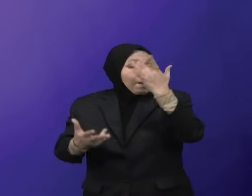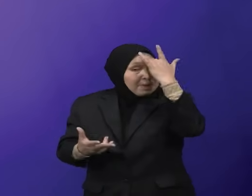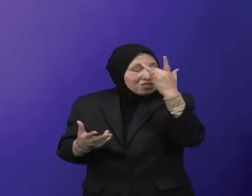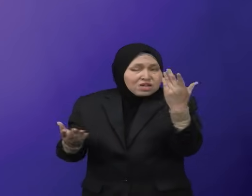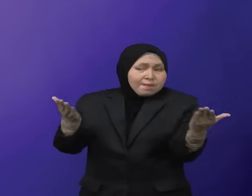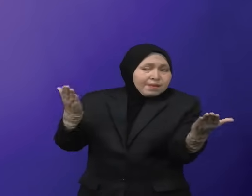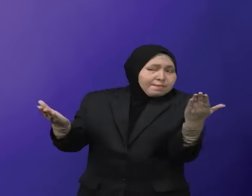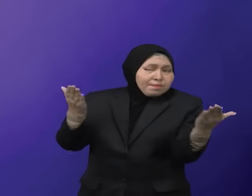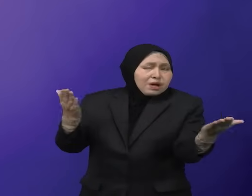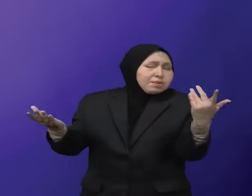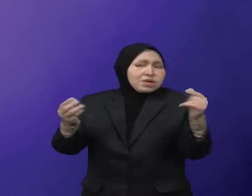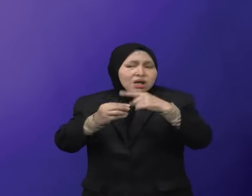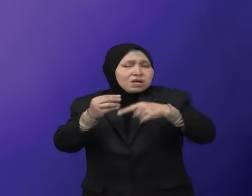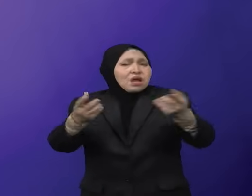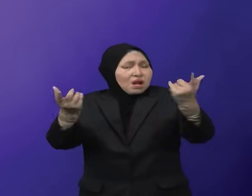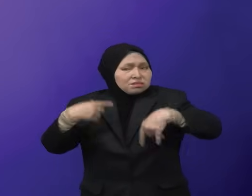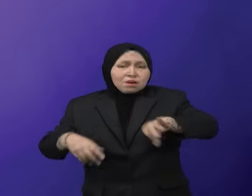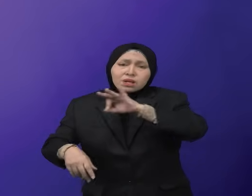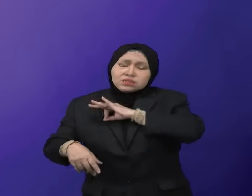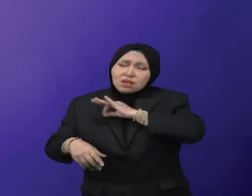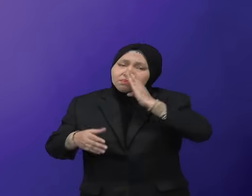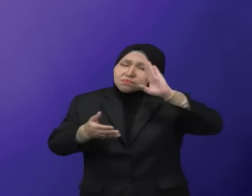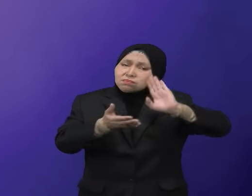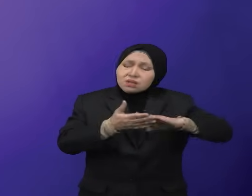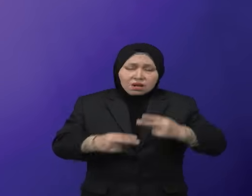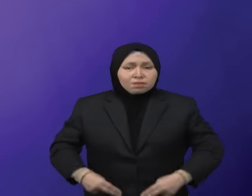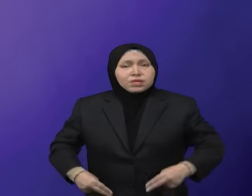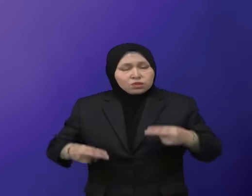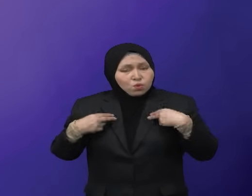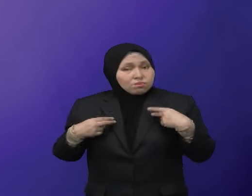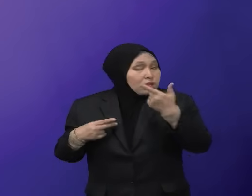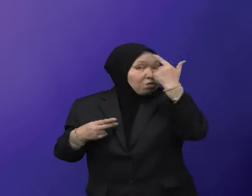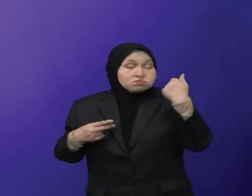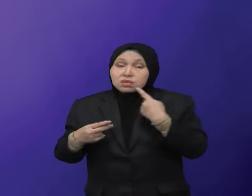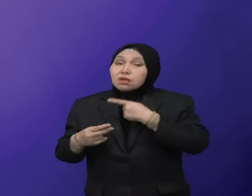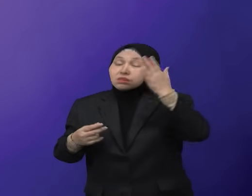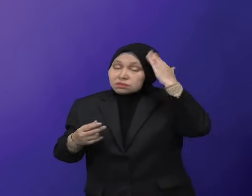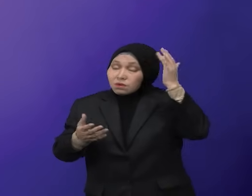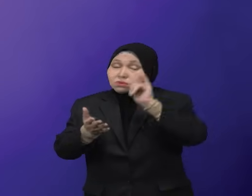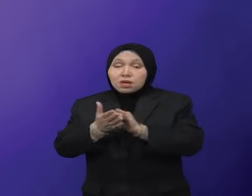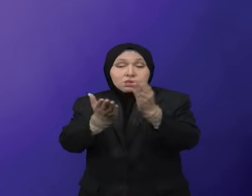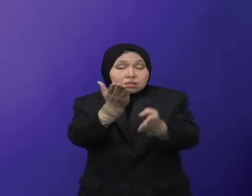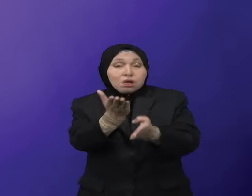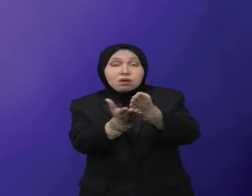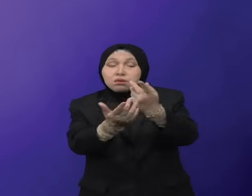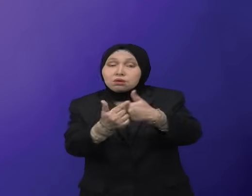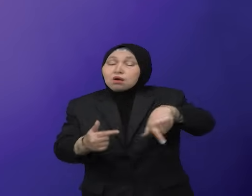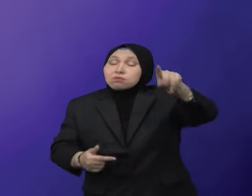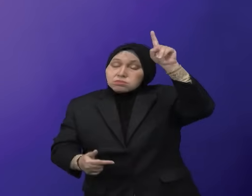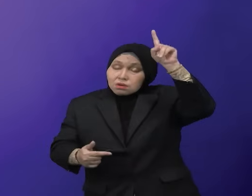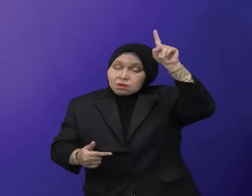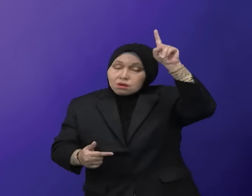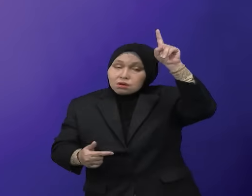membezakan perkara yang mendatangkan manfaat dan mudarat dalam kehidupan, kerana kita tahu bahawa hidayah daripada Allah ini